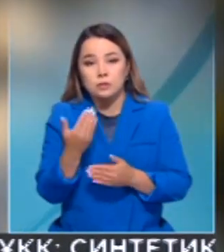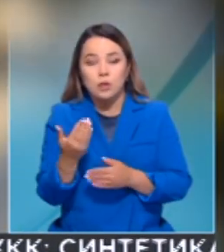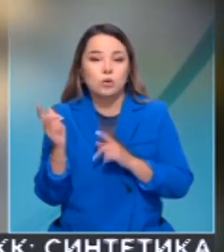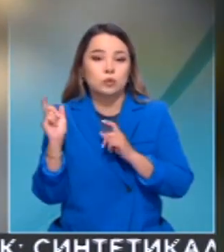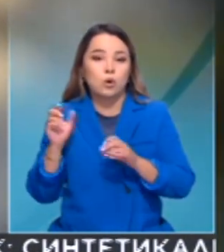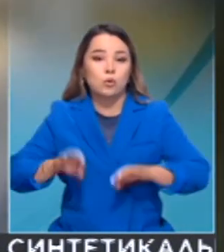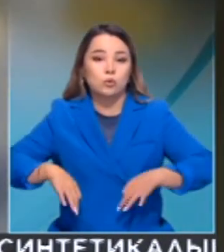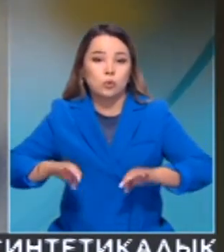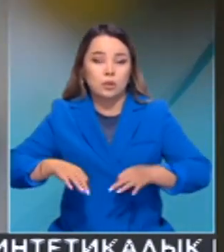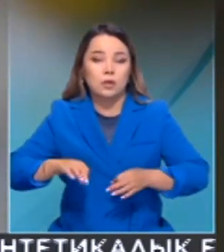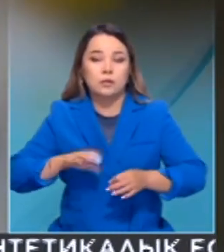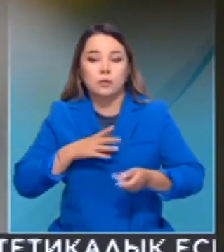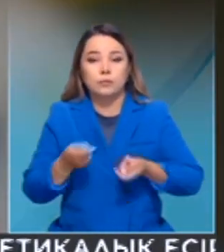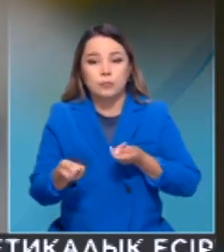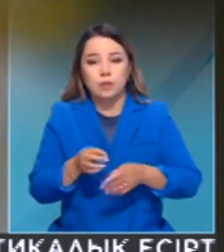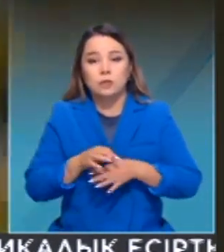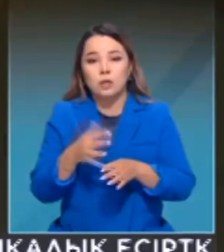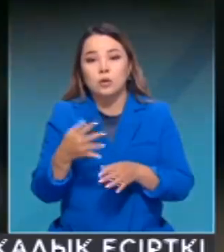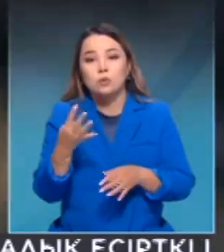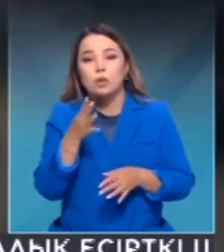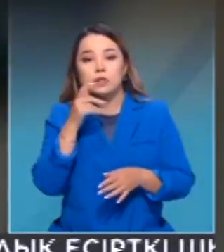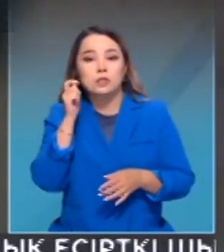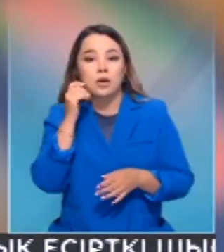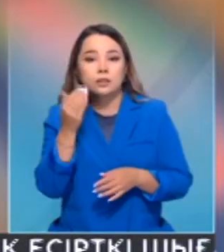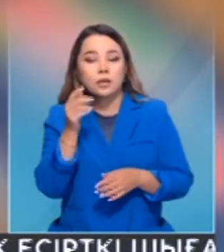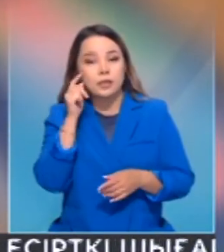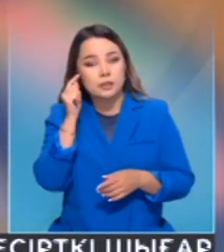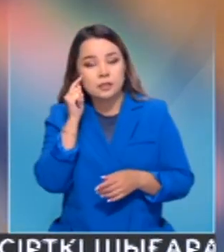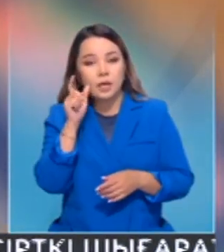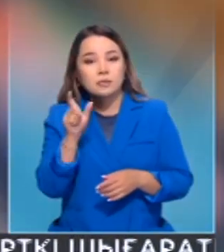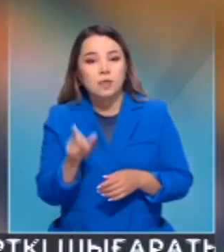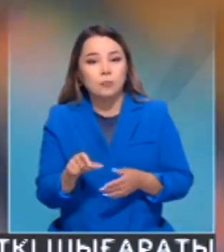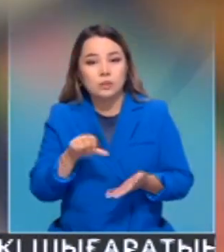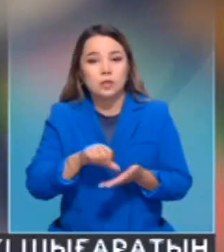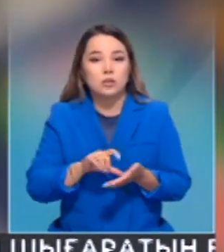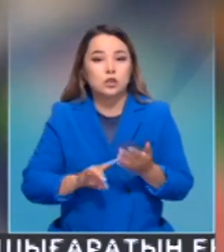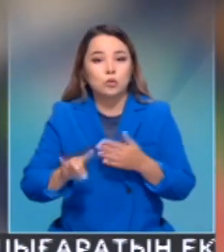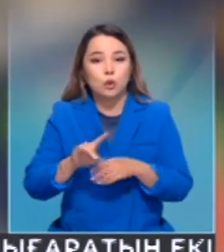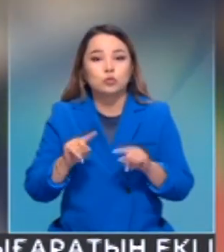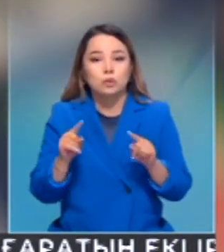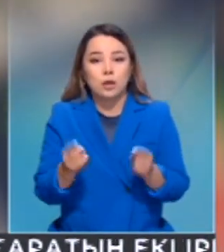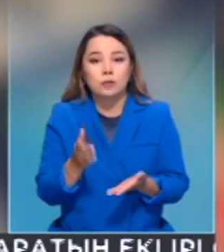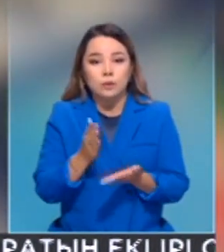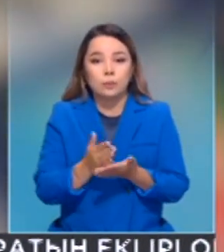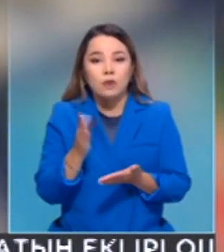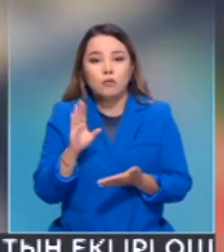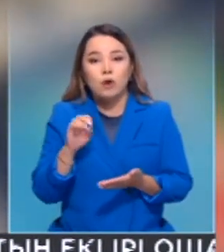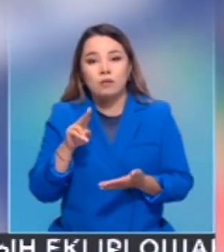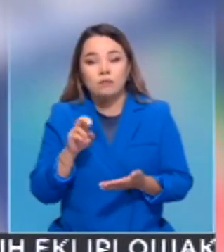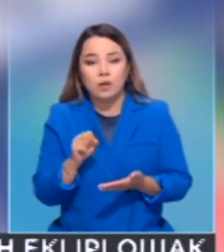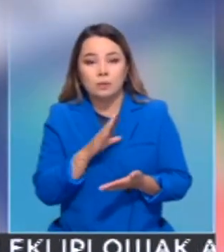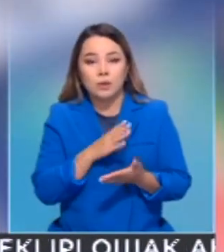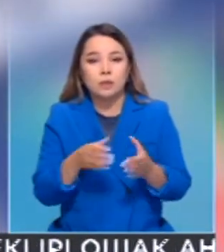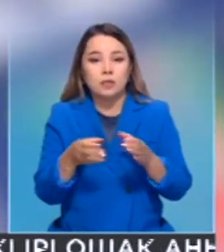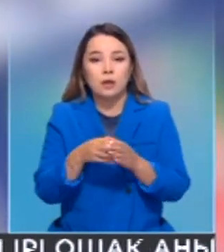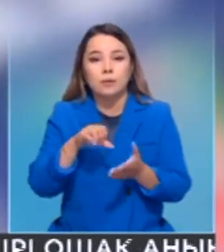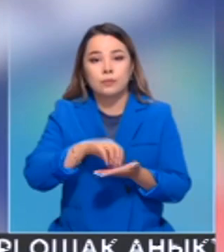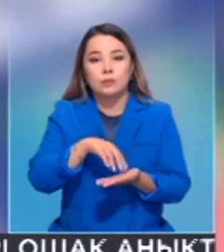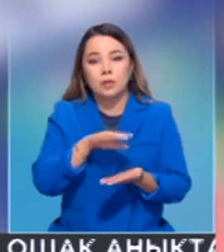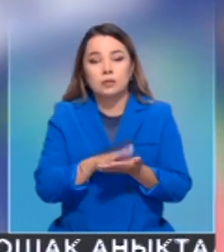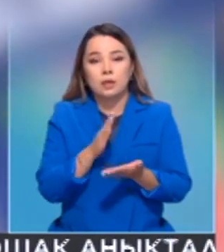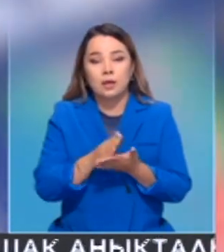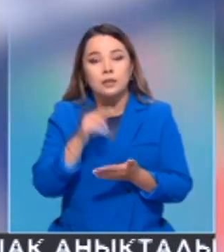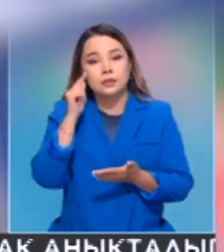жүк көлігін тізгіндеген 54 жастағы Қырғызстан Республикасының азаматы ұсталды. Жүк көліктің Volvo маркалы тіркемесінде